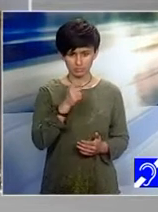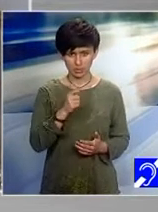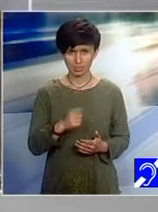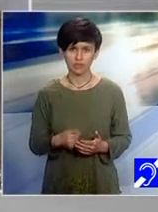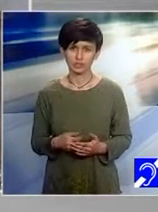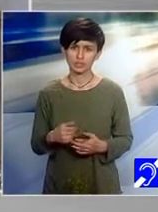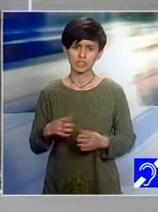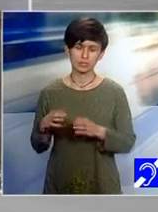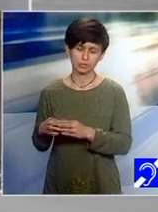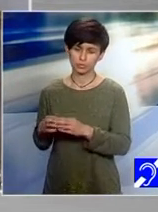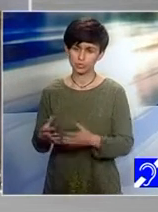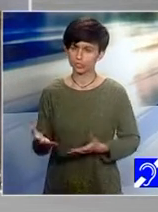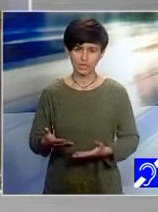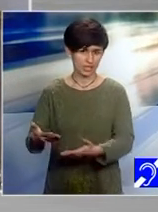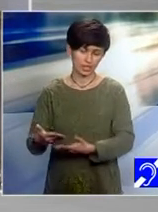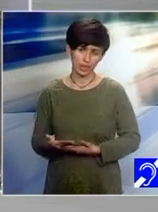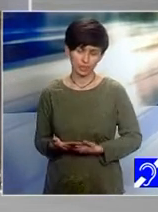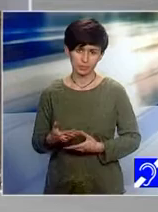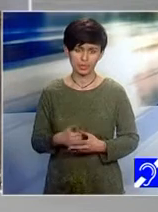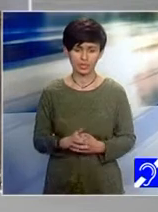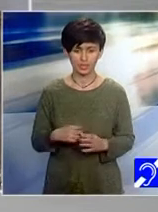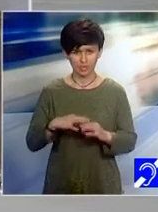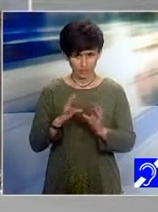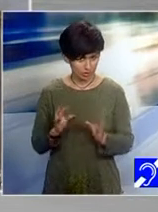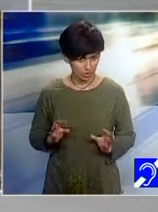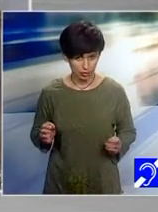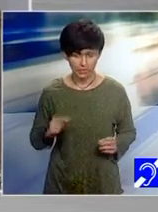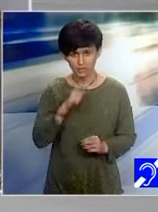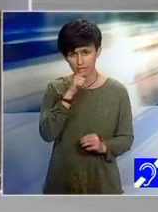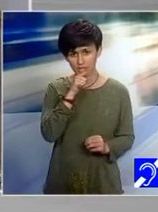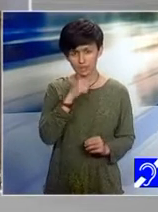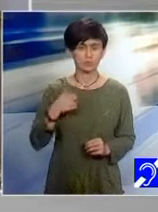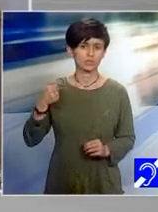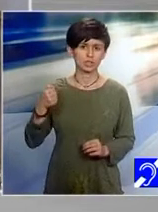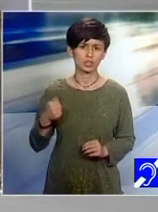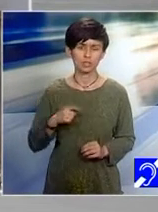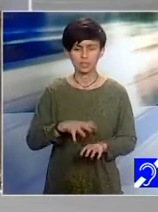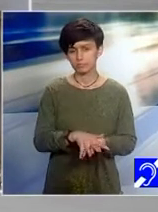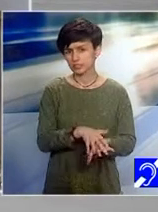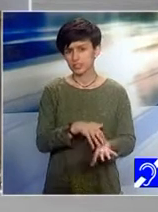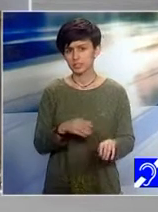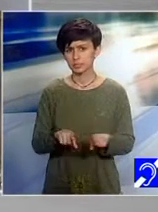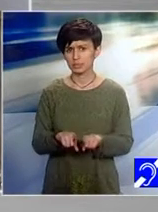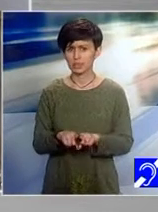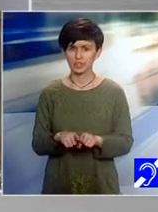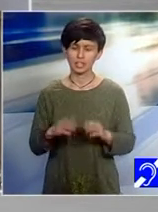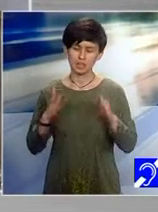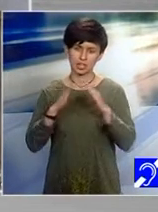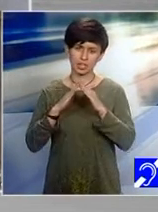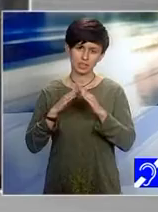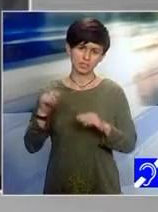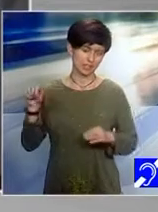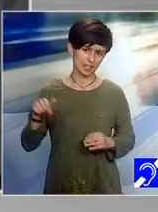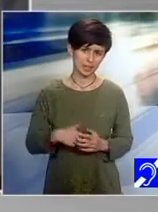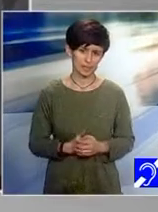ne-au primit cu brațele deschise, în cazul de față România, unde armenii se simt la ei acasă. În al doilea